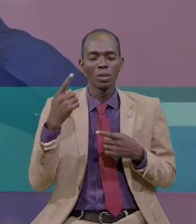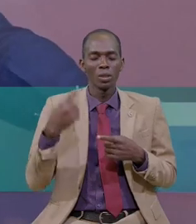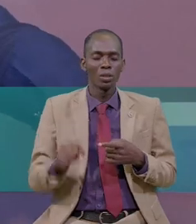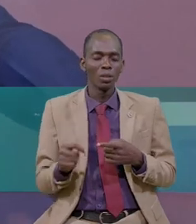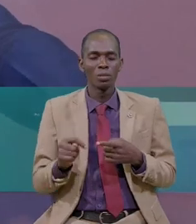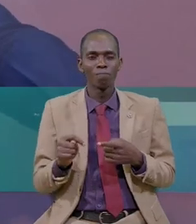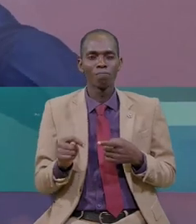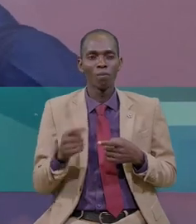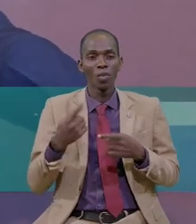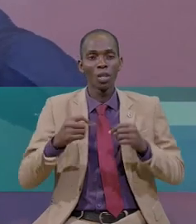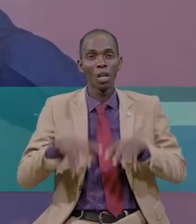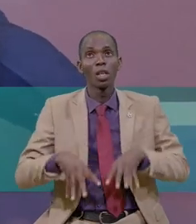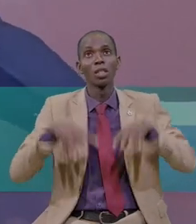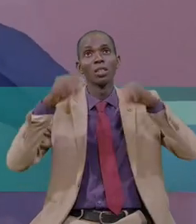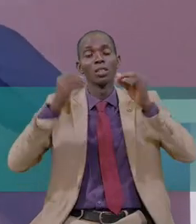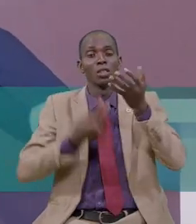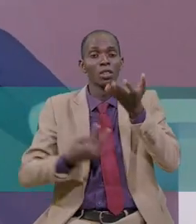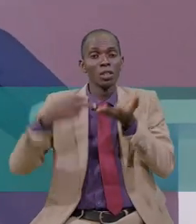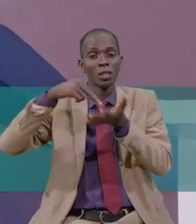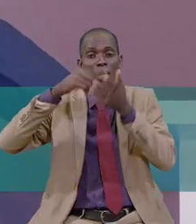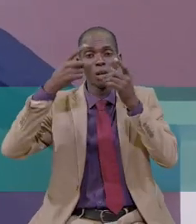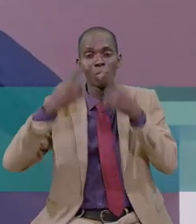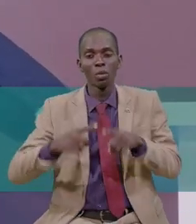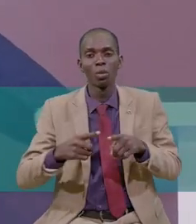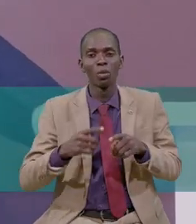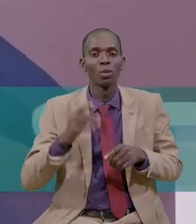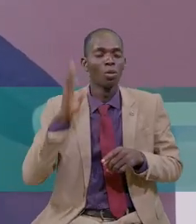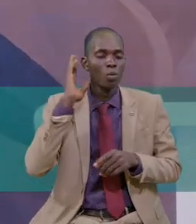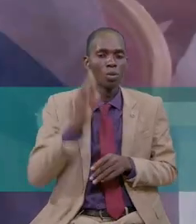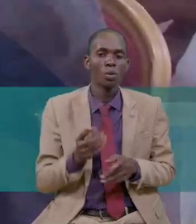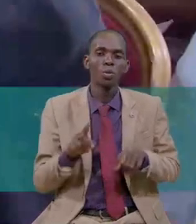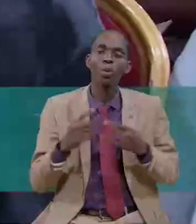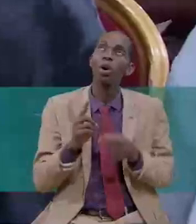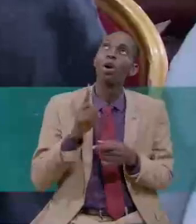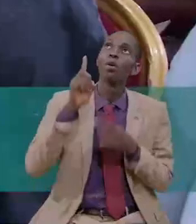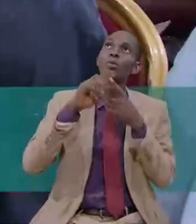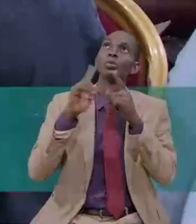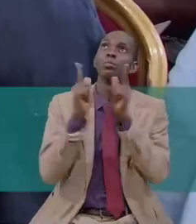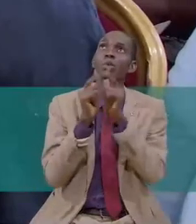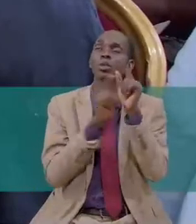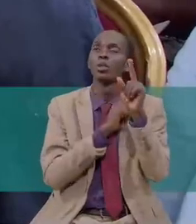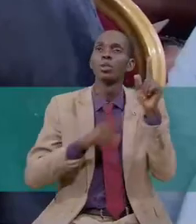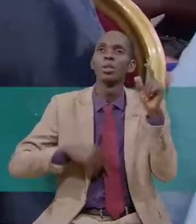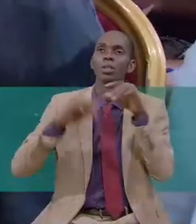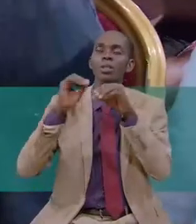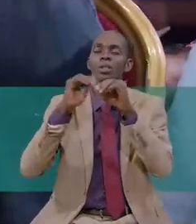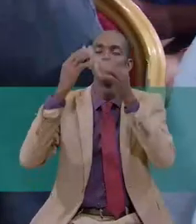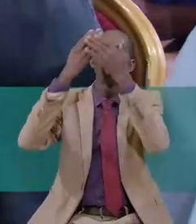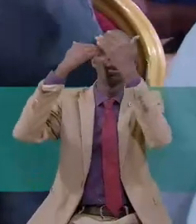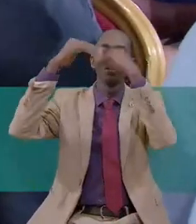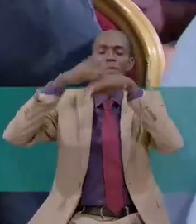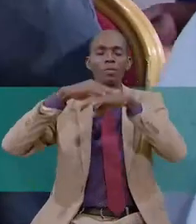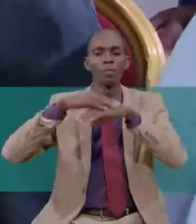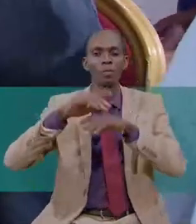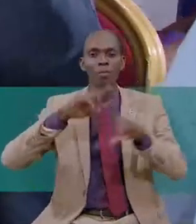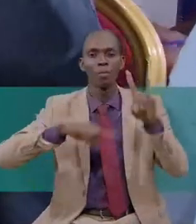la résurrection aura lieu, ils pourront aller pour rencontrer le Seigneur dans les airs. Je